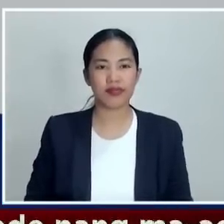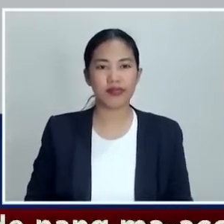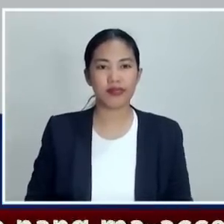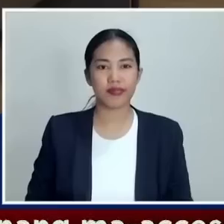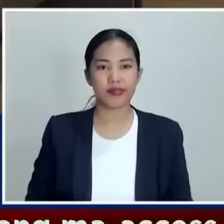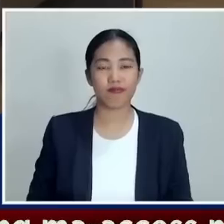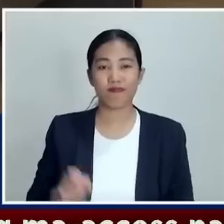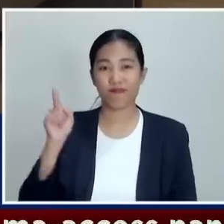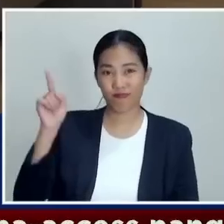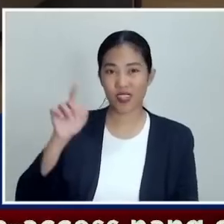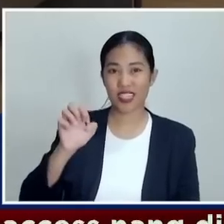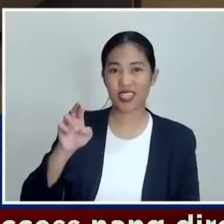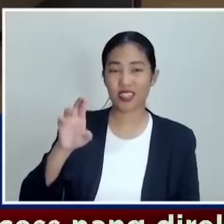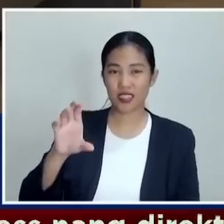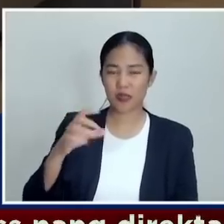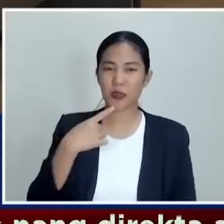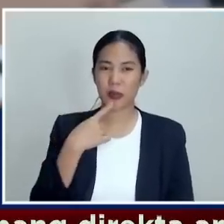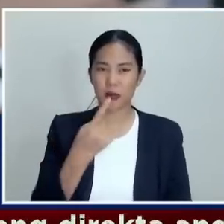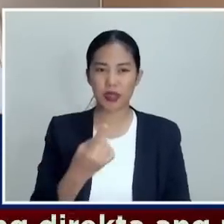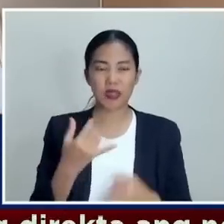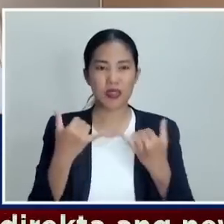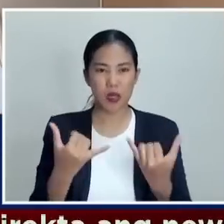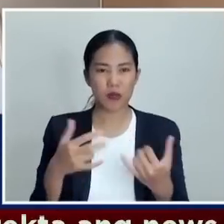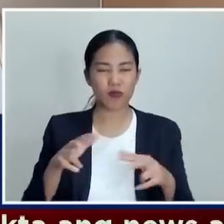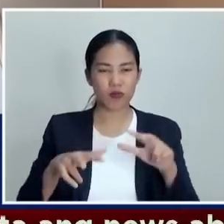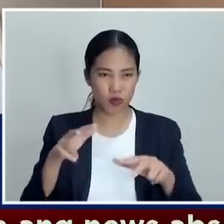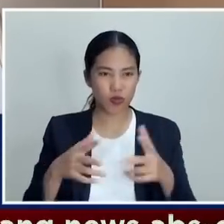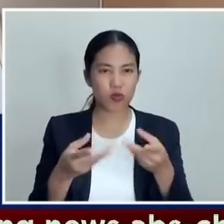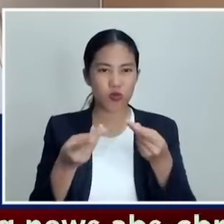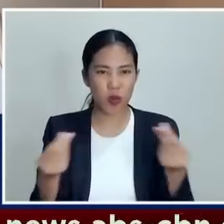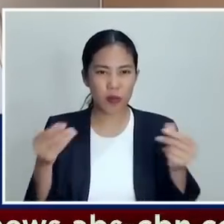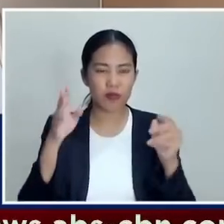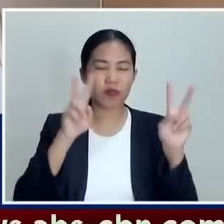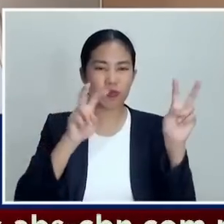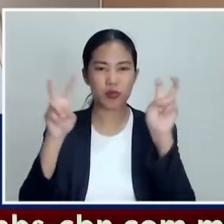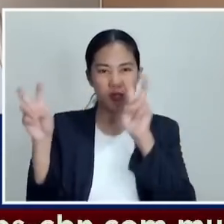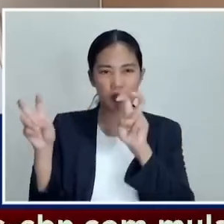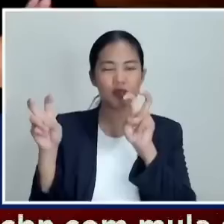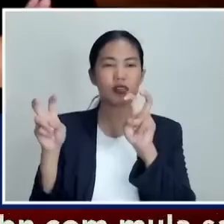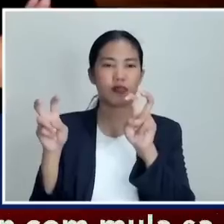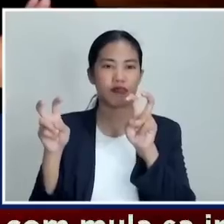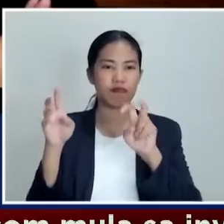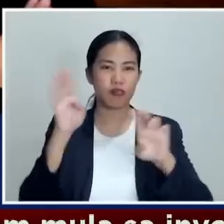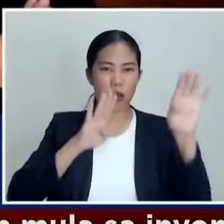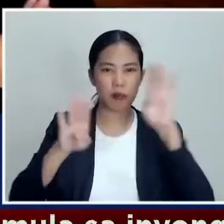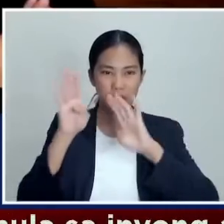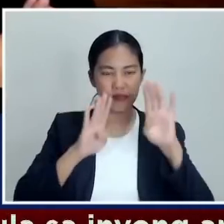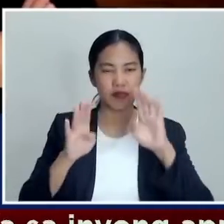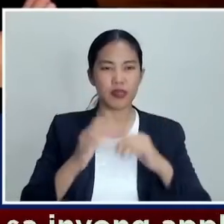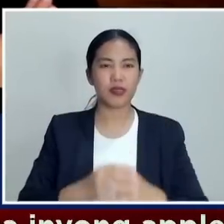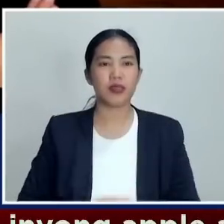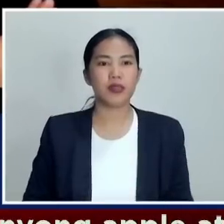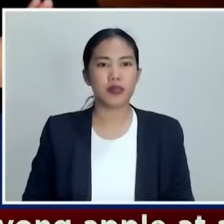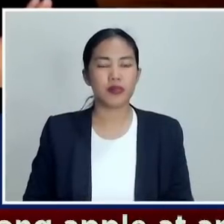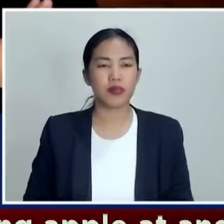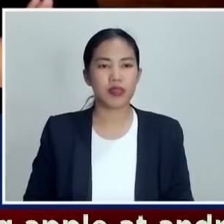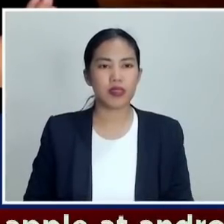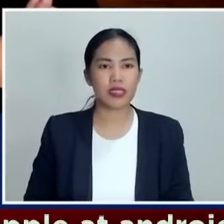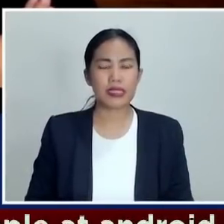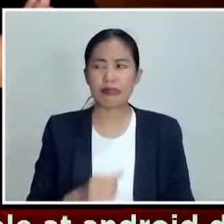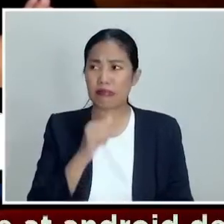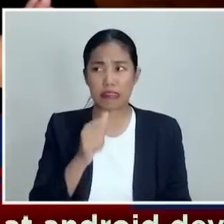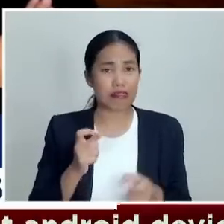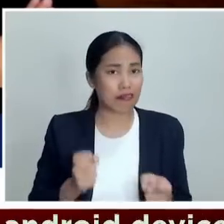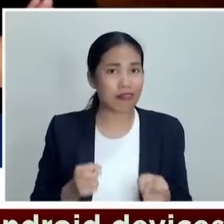naghahabol sila para maresolba ang issue ng distribution charge ng Meralco. Hindi sa ura-uradang trabaho,